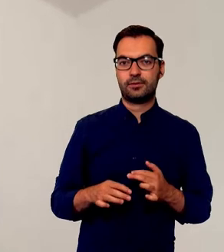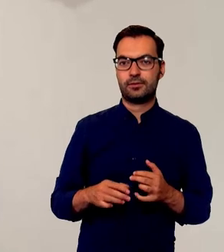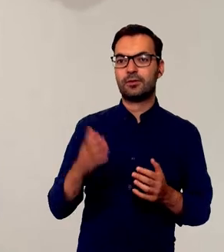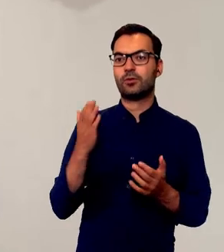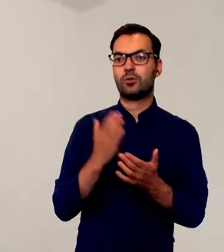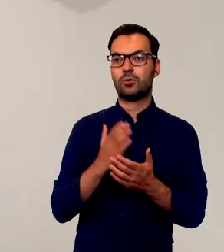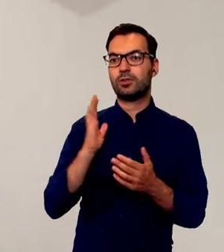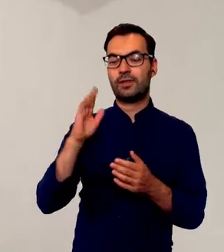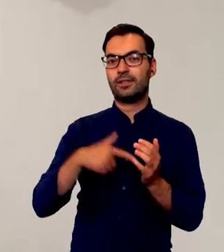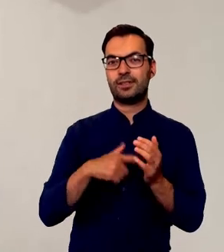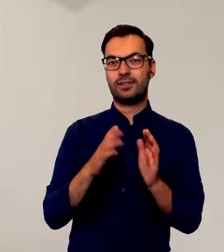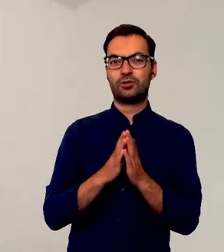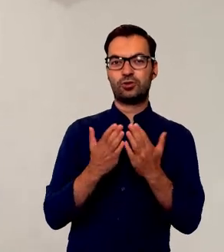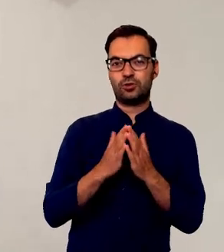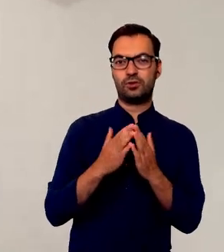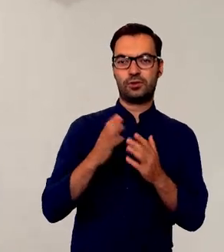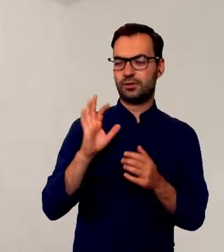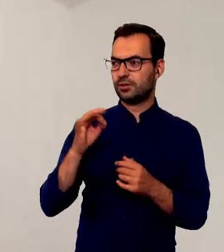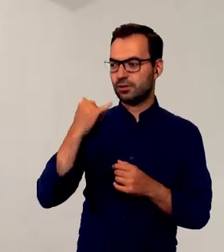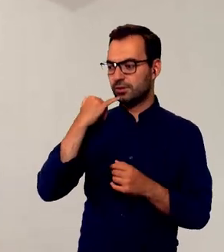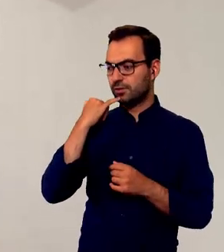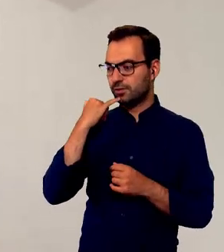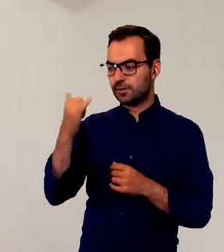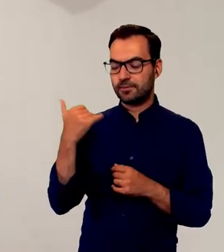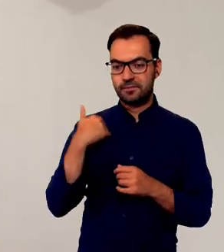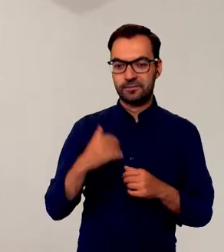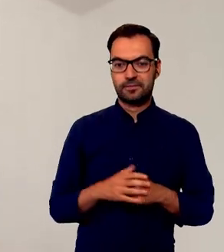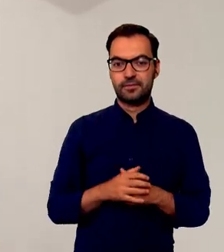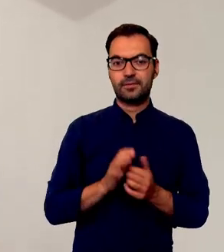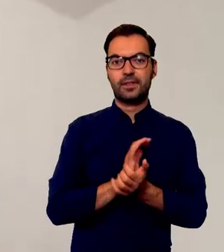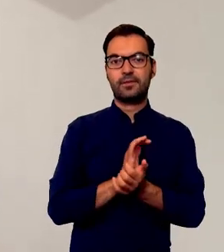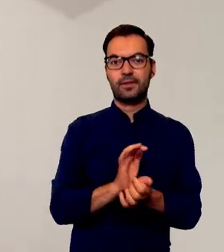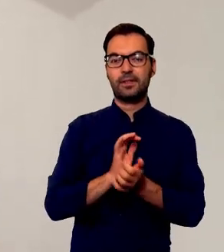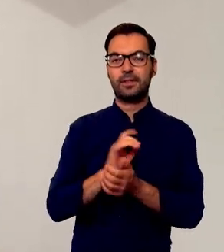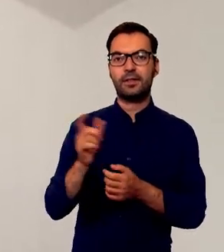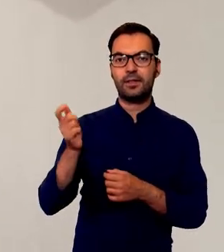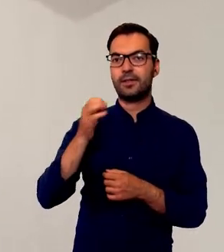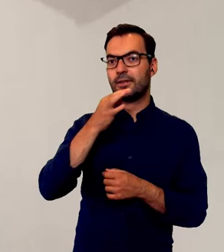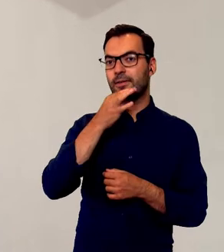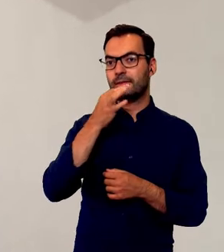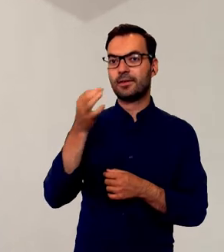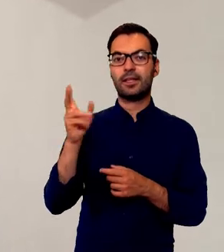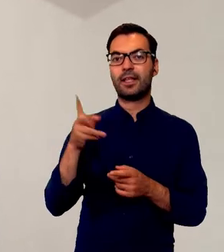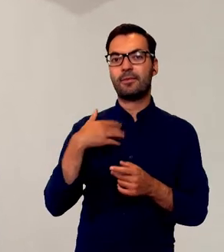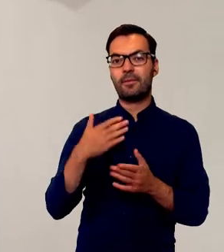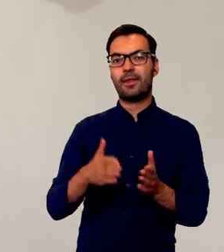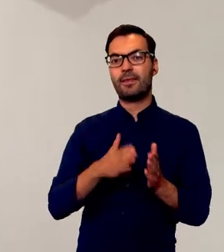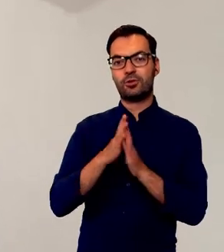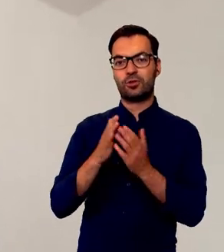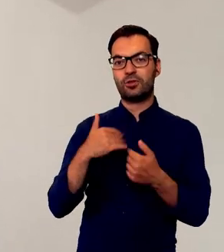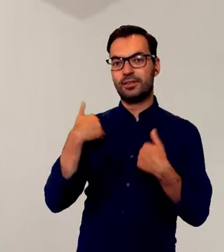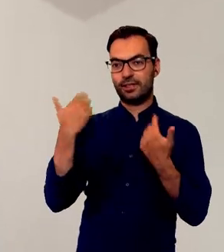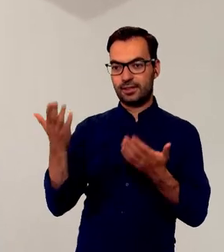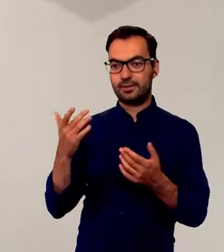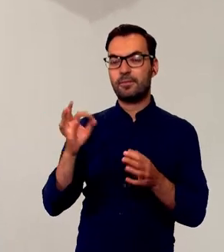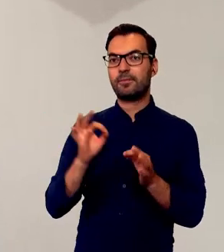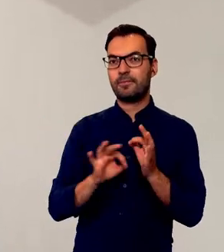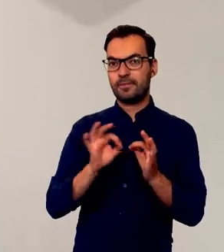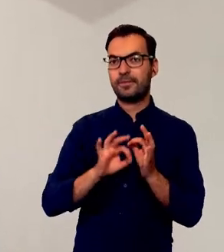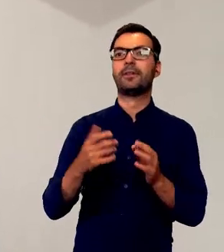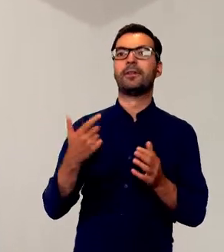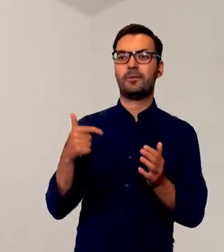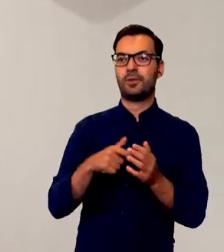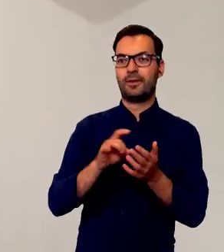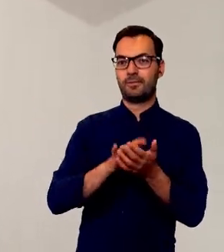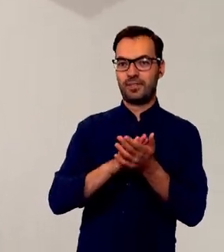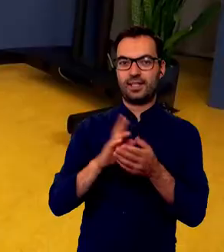a propos książek wydawniczo dzisiaj dzwoniłam do wydawnictwa i mi powiedzieć, na kiedy mam dostarczyć kolejne książki, bo ja wtedy sobie